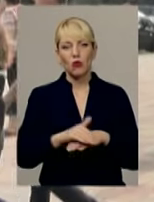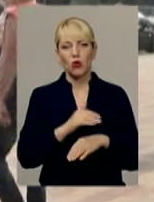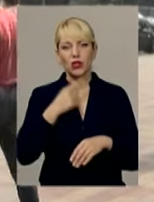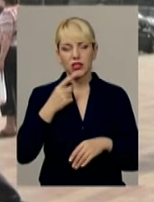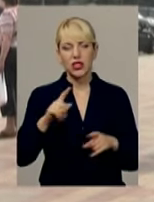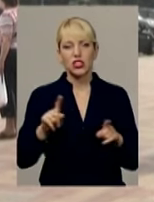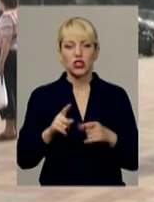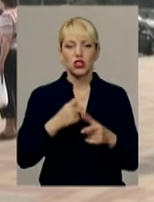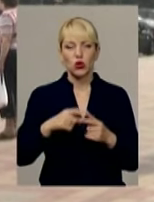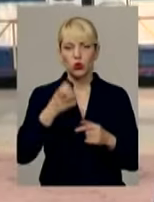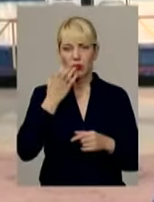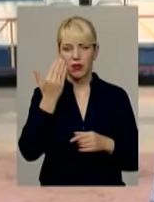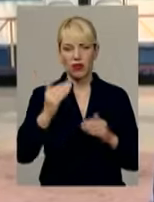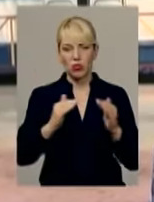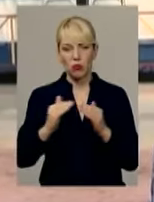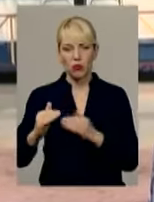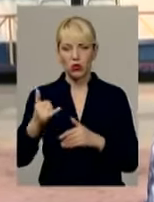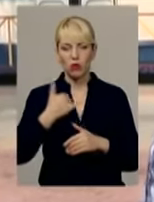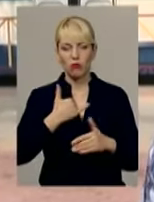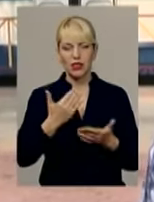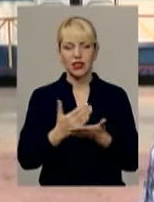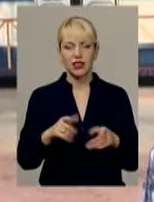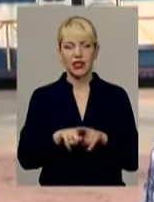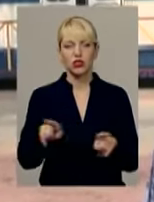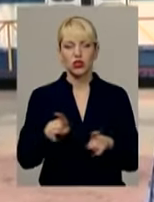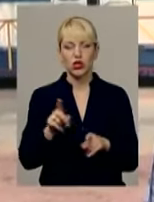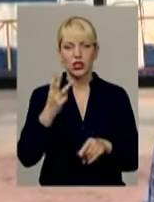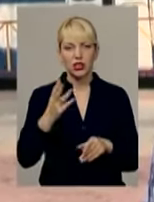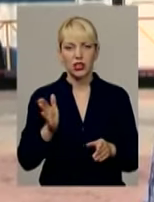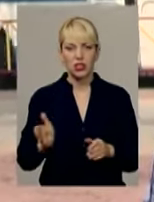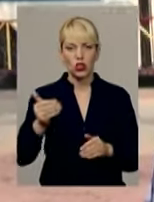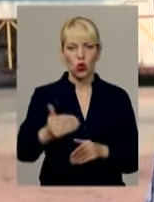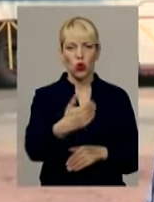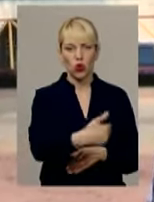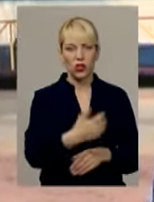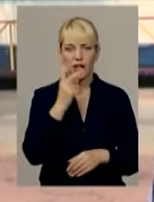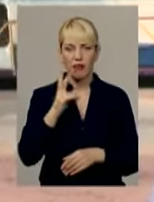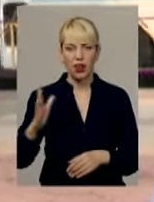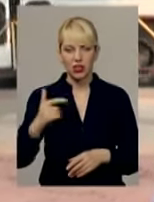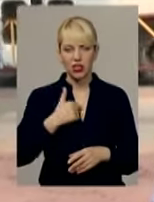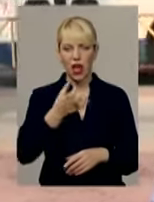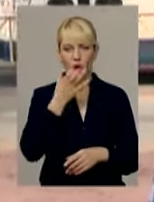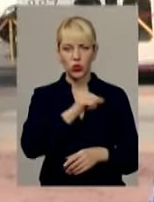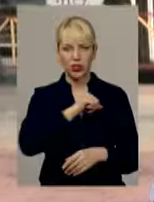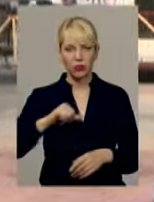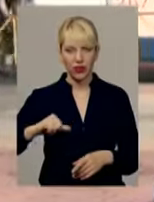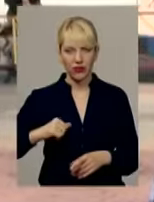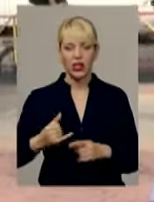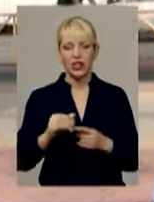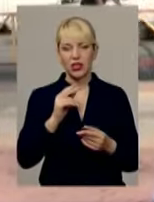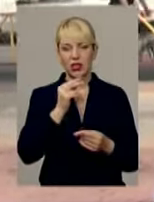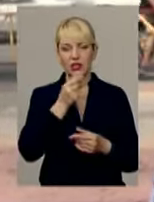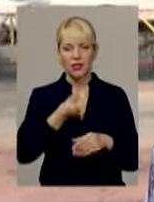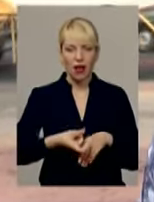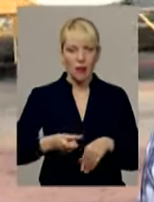утеплене ваше помешкання? У мене просто є так, три сторони квартира, я її утеплив. Пінопластом, набагато краще